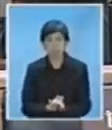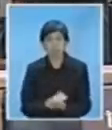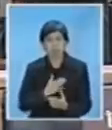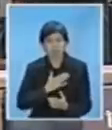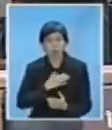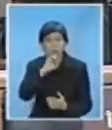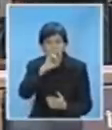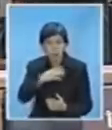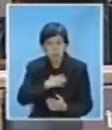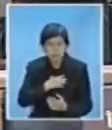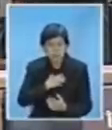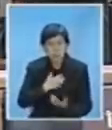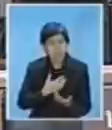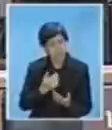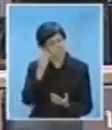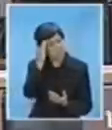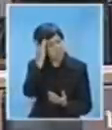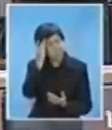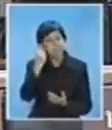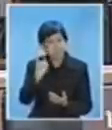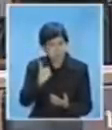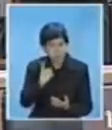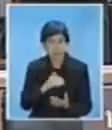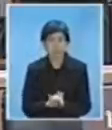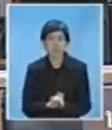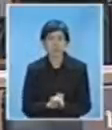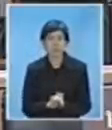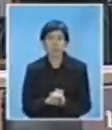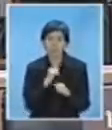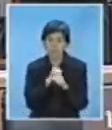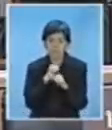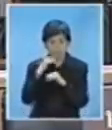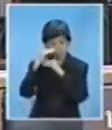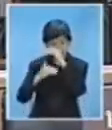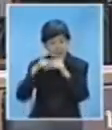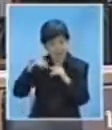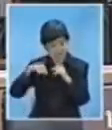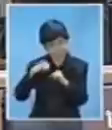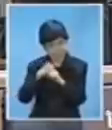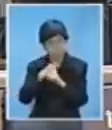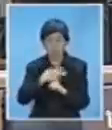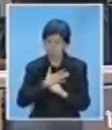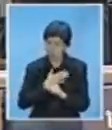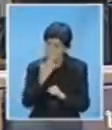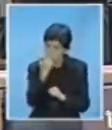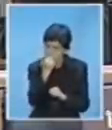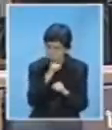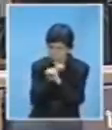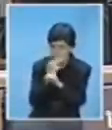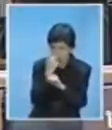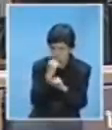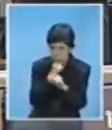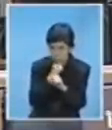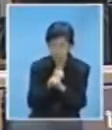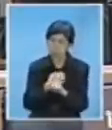ดิฉันเพียงแต่แสดงความวิตกกังวลว่าการพัฒนาพื้นที่นี้เราต้องระมัดระวังมากป้